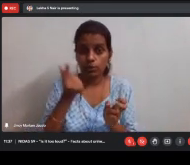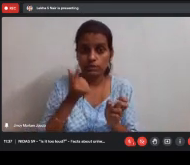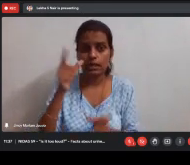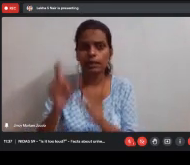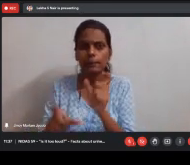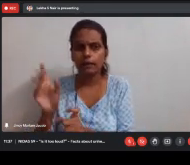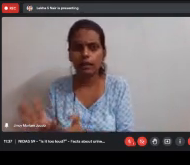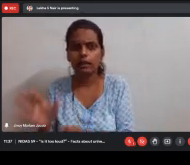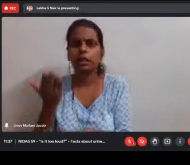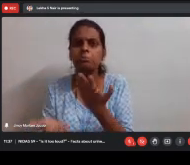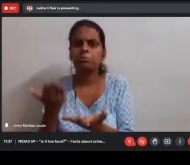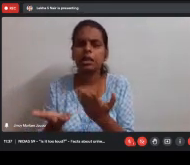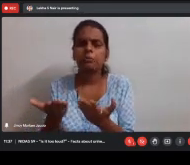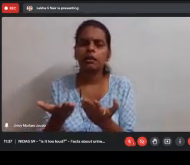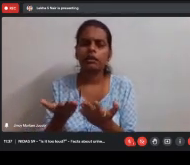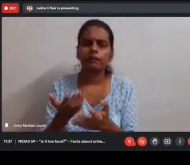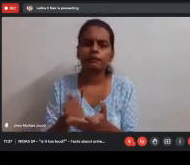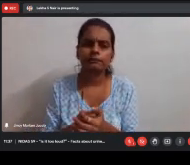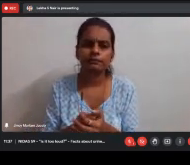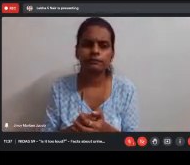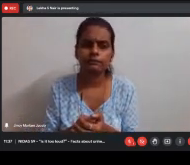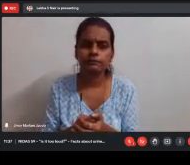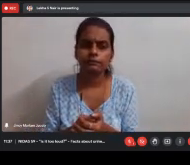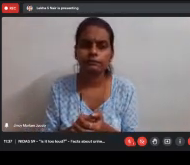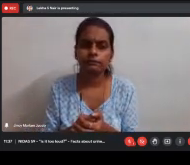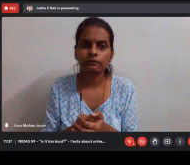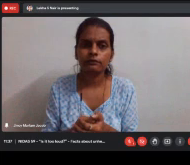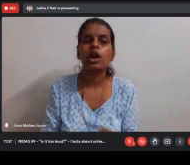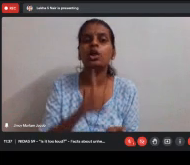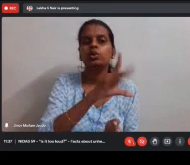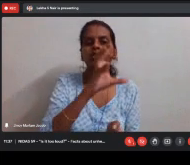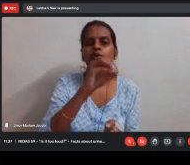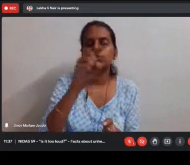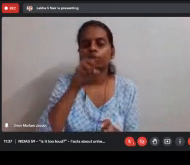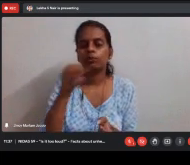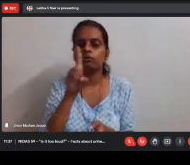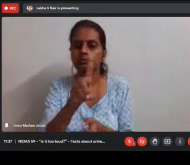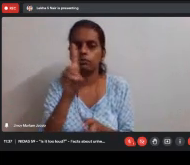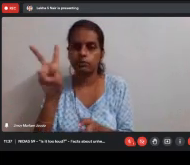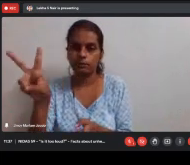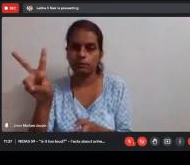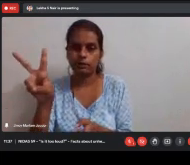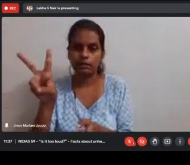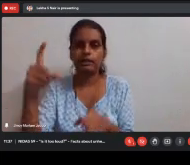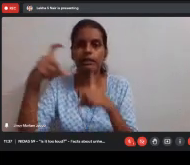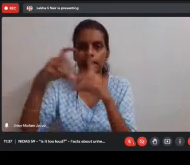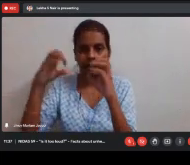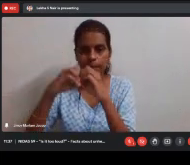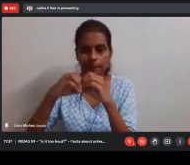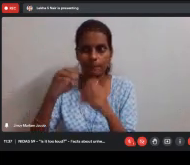ശബ്ദങ്ങളല്ലാതെ നമ്മൾ എന്തൊക്കെ ശബ്ദങ്ങൾ നമുക്ക് വരാം? നമ്മൾ ഈ കേൾക്കുന്ന MP3 പ്ലെയർ, സ്മാർട്ട് ഫോൺ, അല്ലെങ്കിൽ ഹൈഫോൺ,